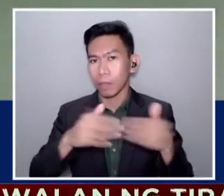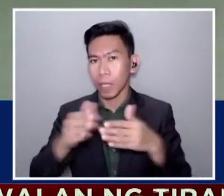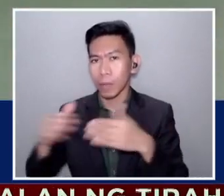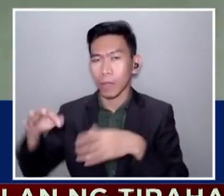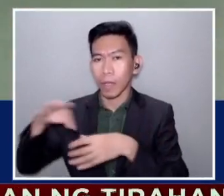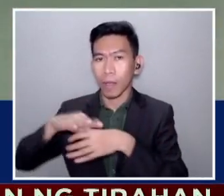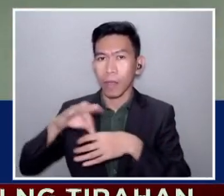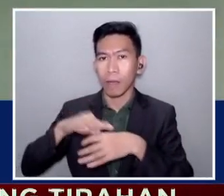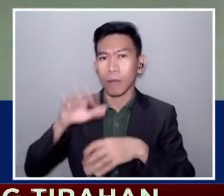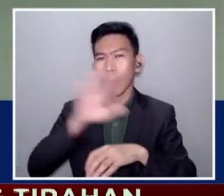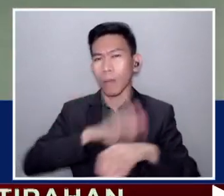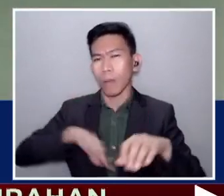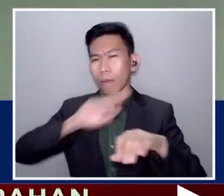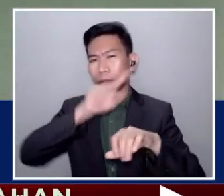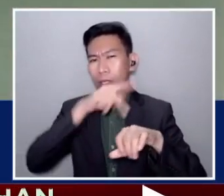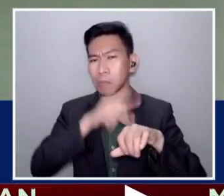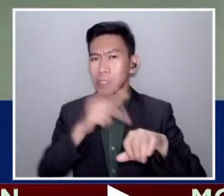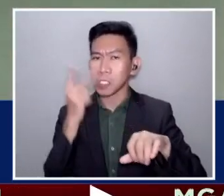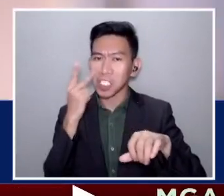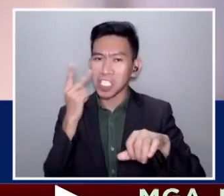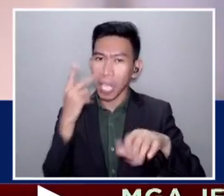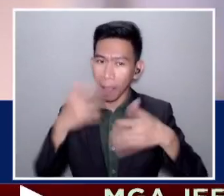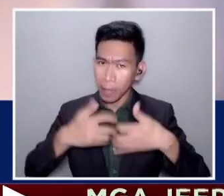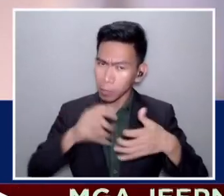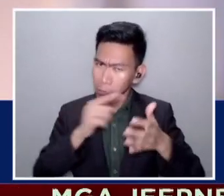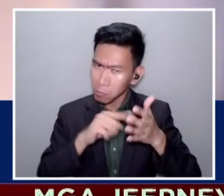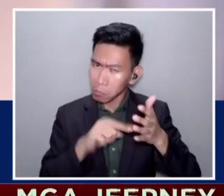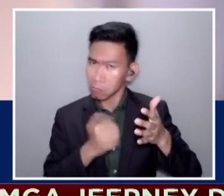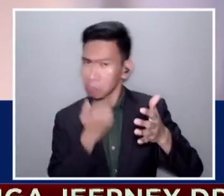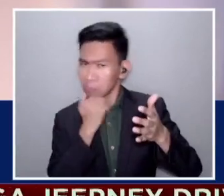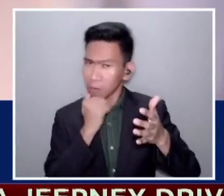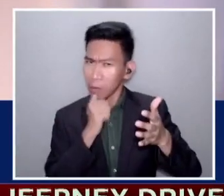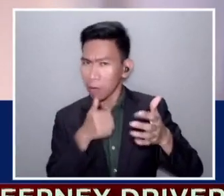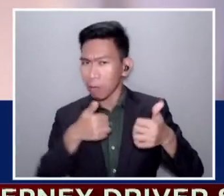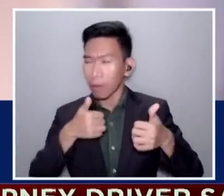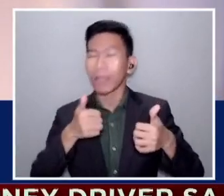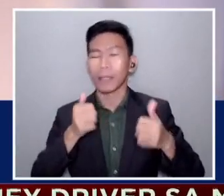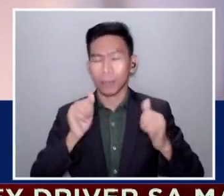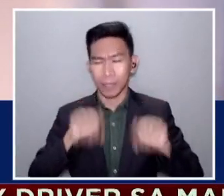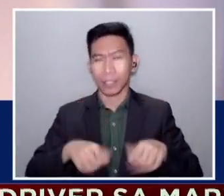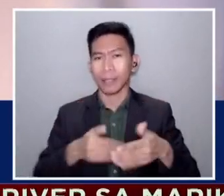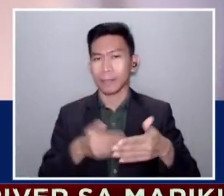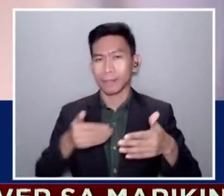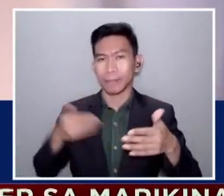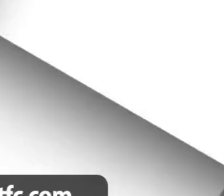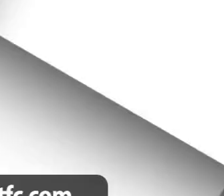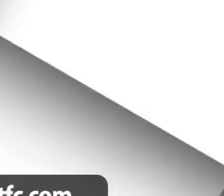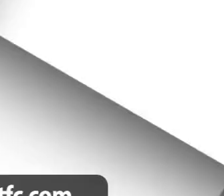makita kung may aberya ang mga makina bago ang halalan. RG Cruz, EBS-CBN News.